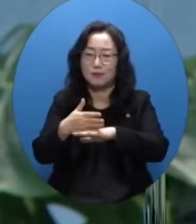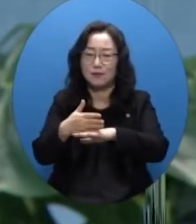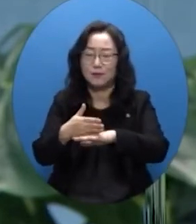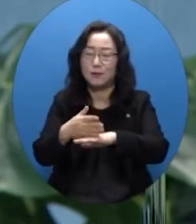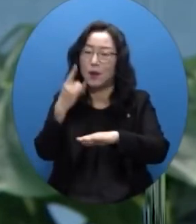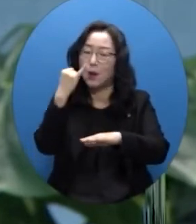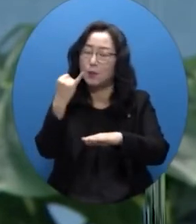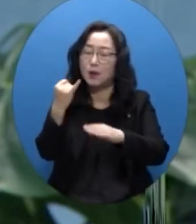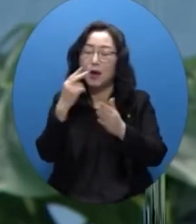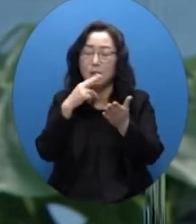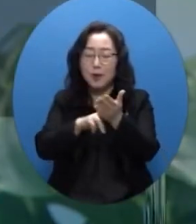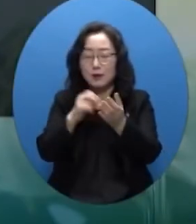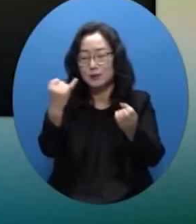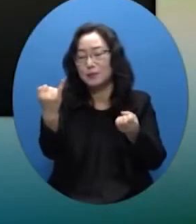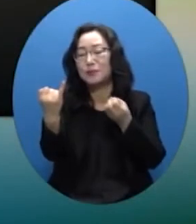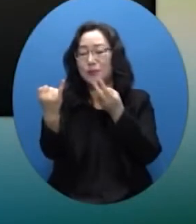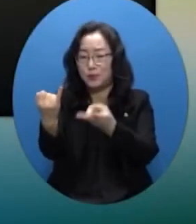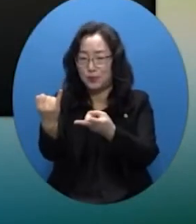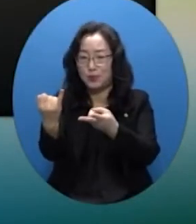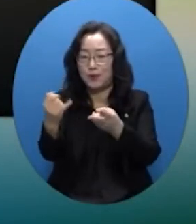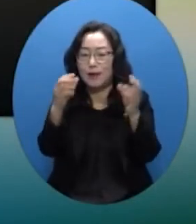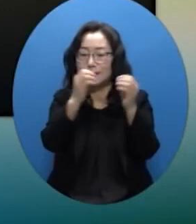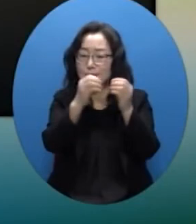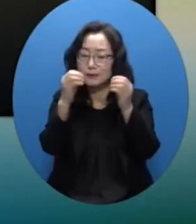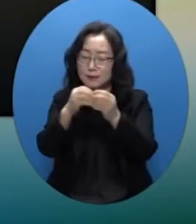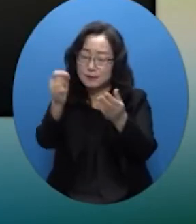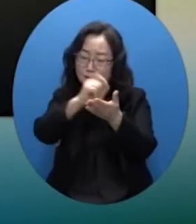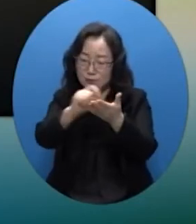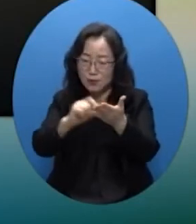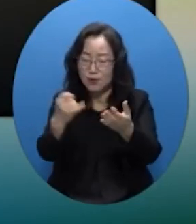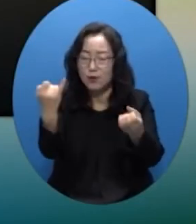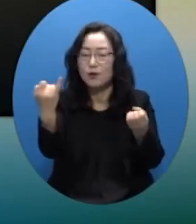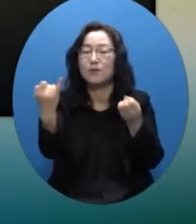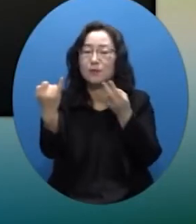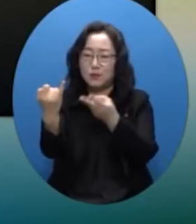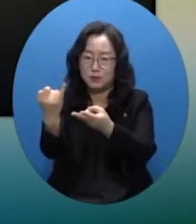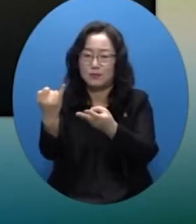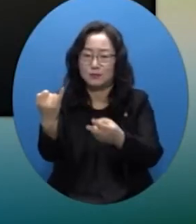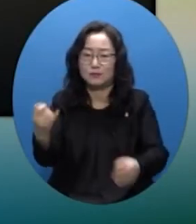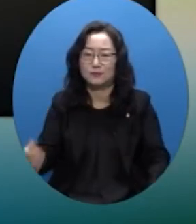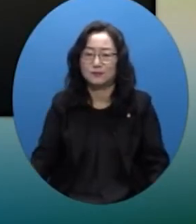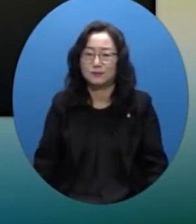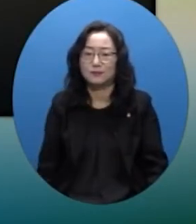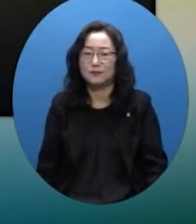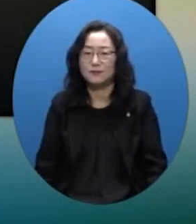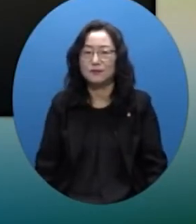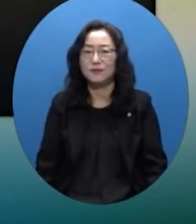어머니에게 편지를 보내면서 이와 같은 11 적었습니다